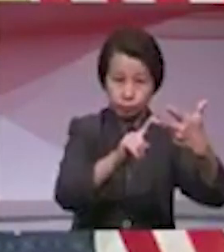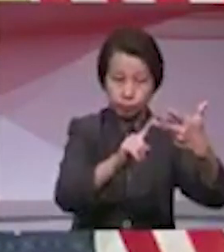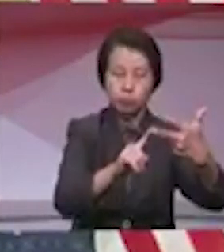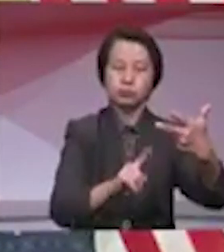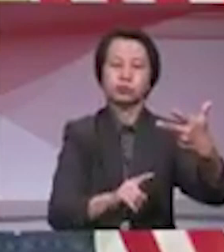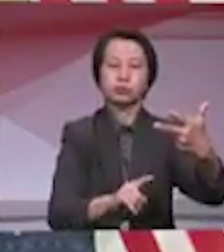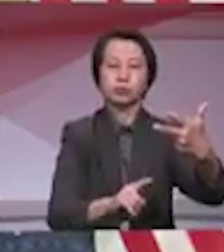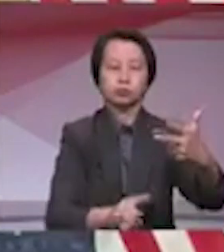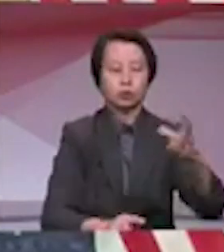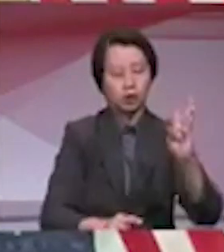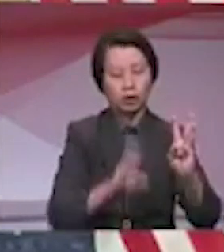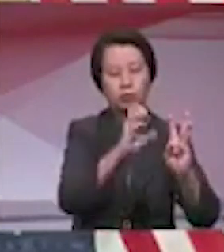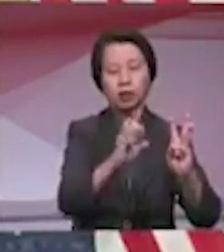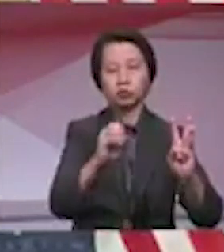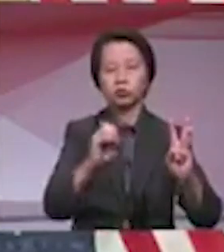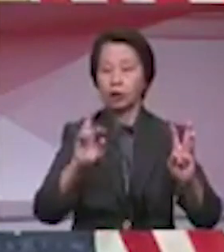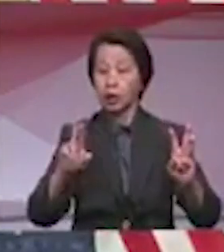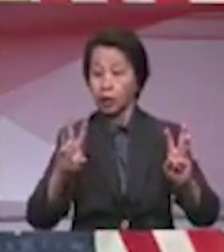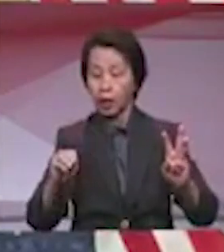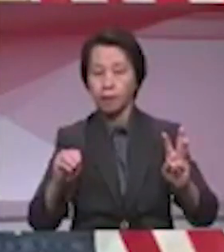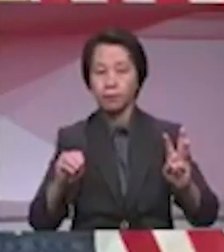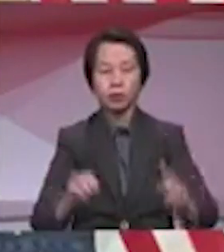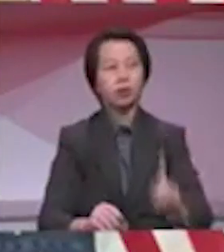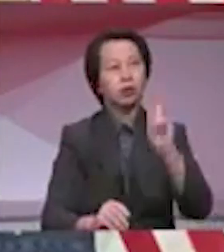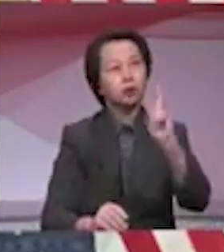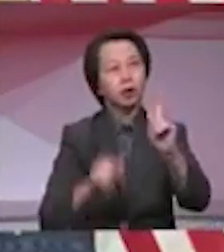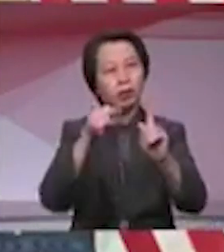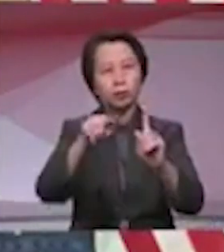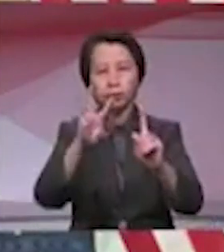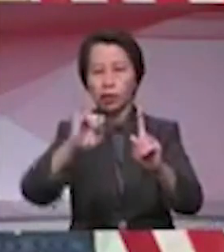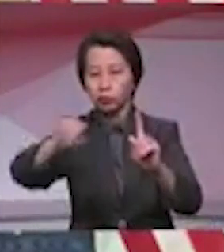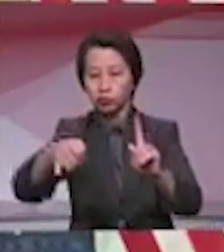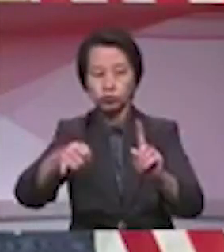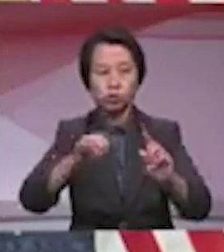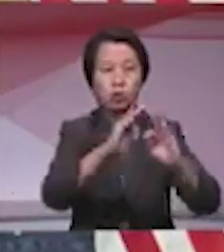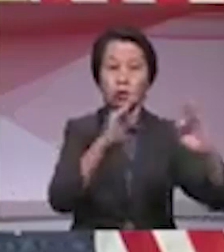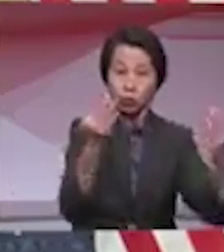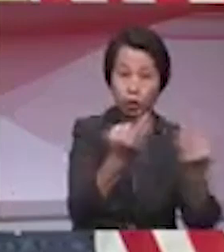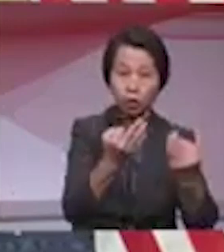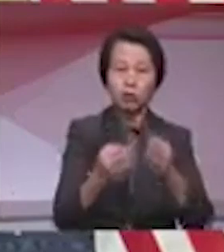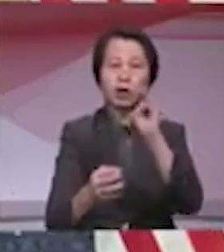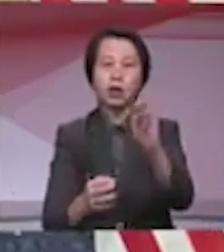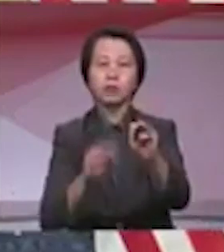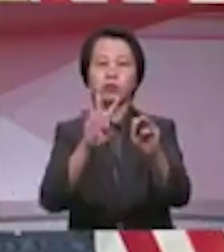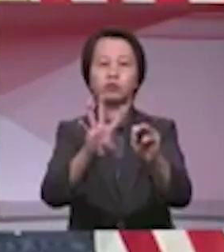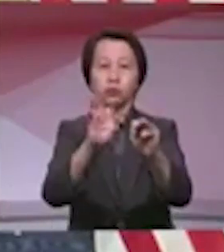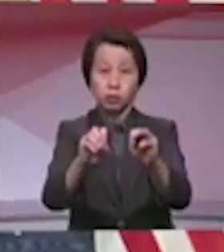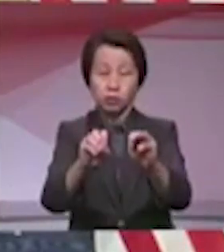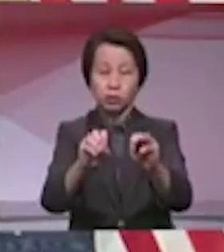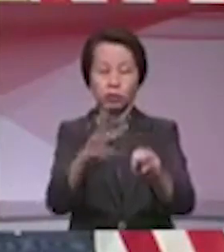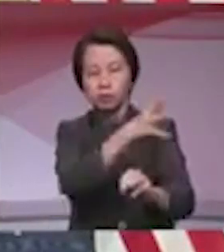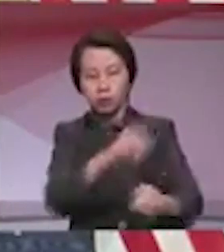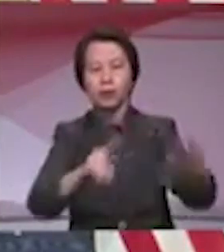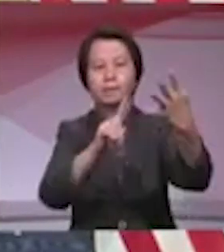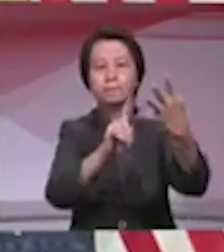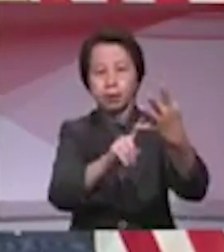ialah RM600 kepada hampir 1.4 juta isi rumah M40.